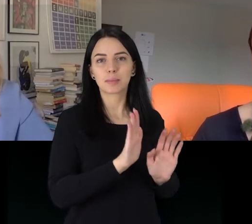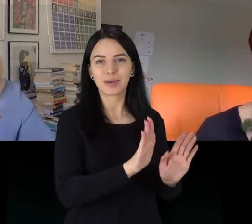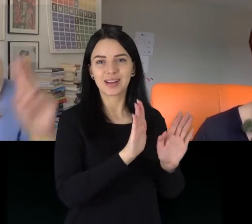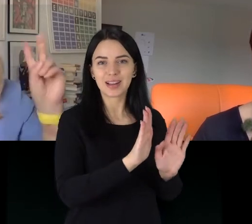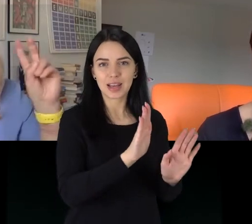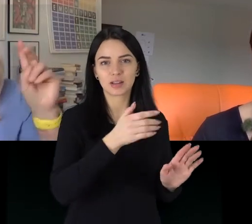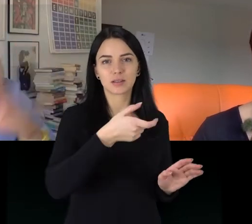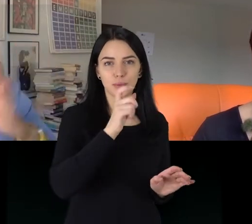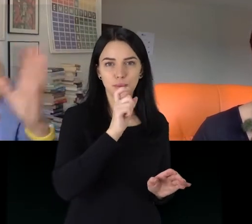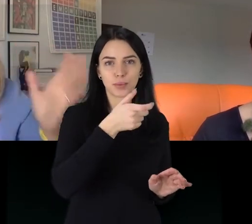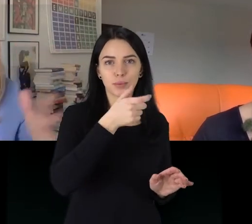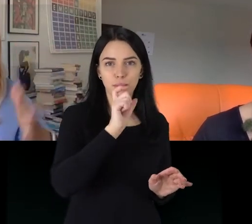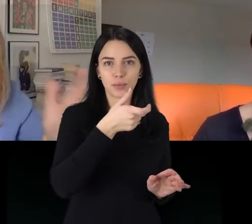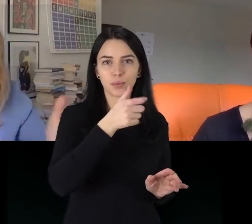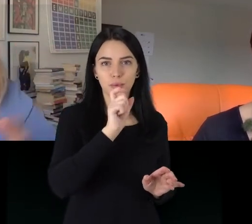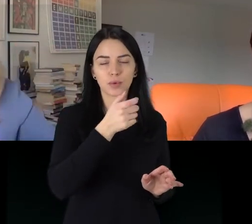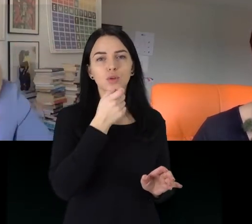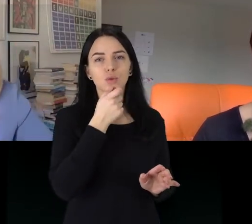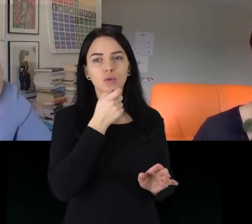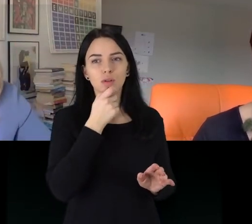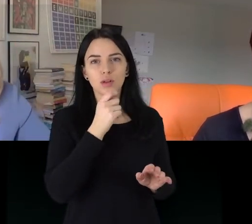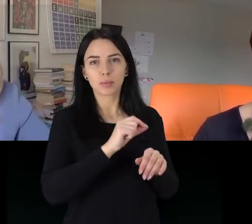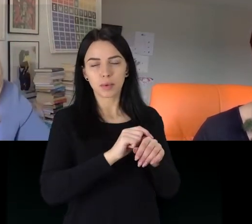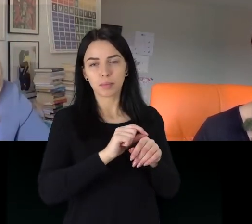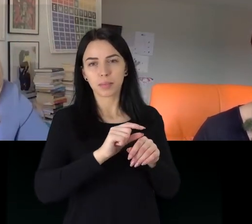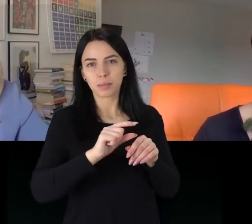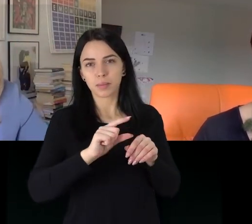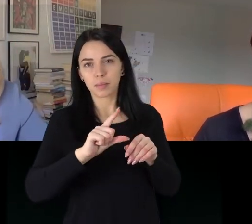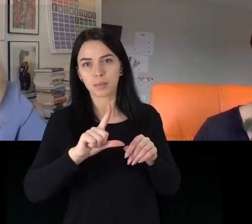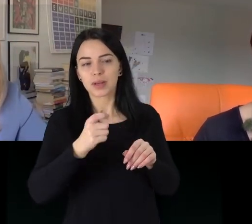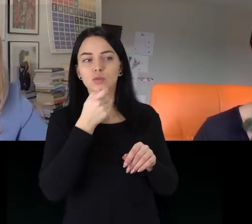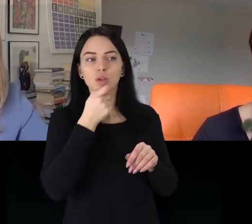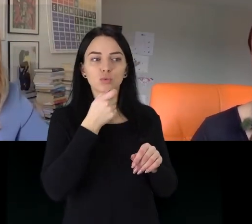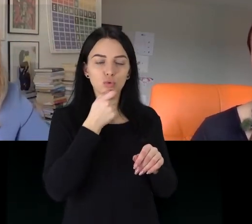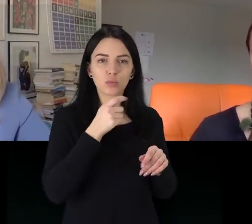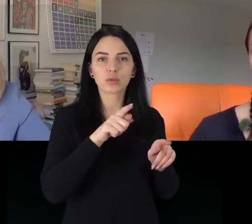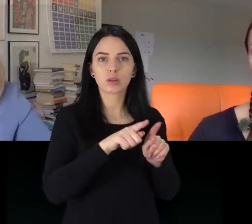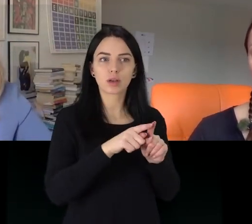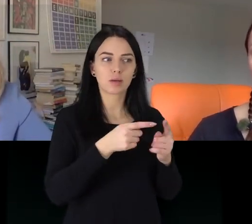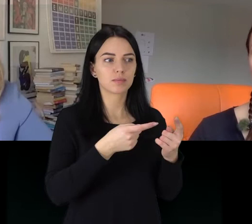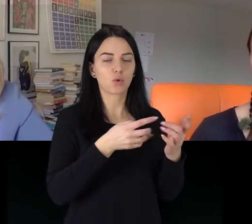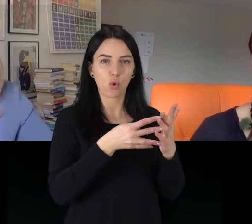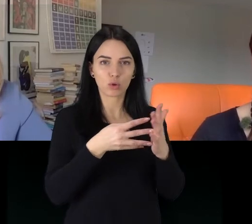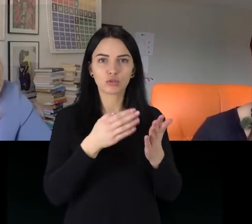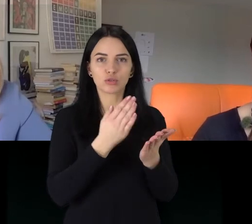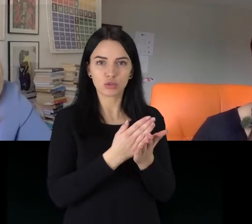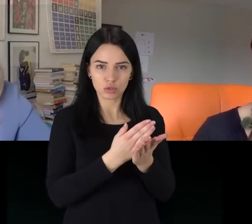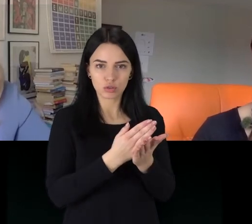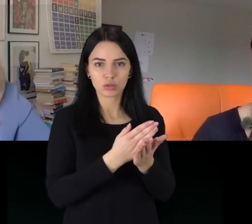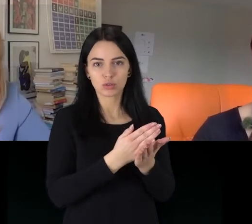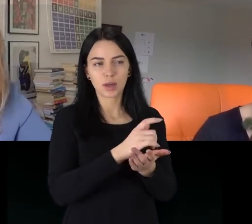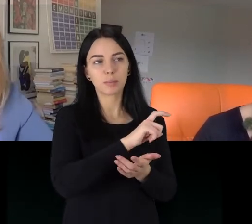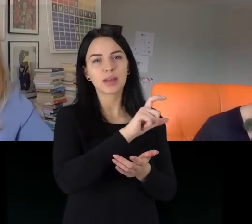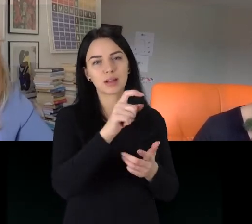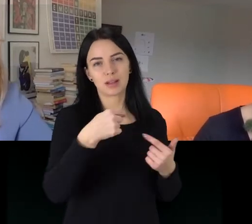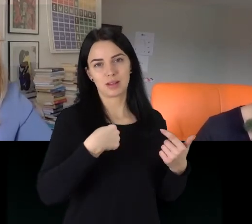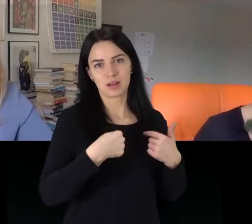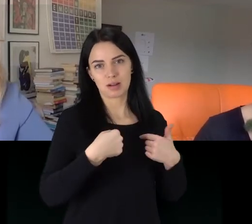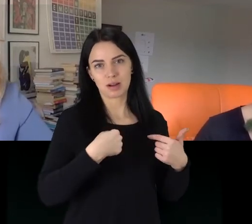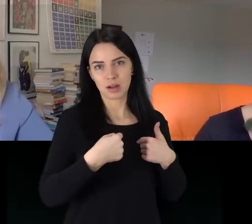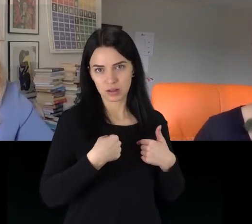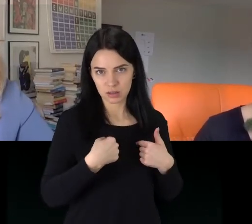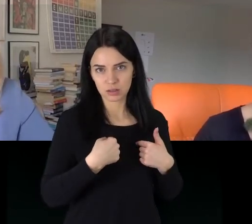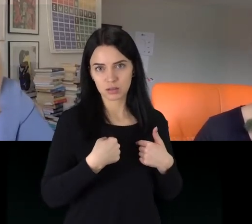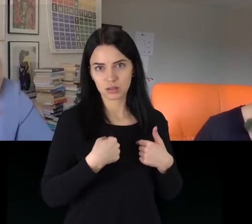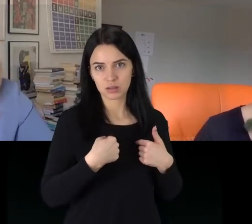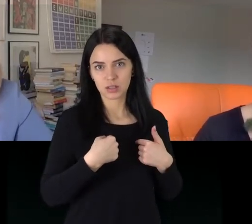kažkuria prasme dar valdoma, nors tai aišku neegzistuoja, ne? Jeigu tai yra ilgas kankinimo kelias, tada jūs turbūt, kad negalėtumėt kištis į